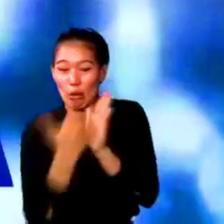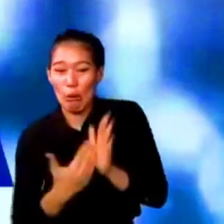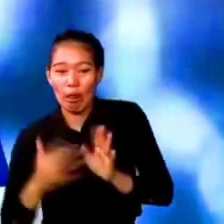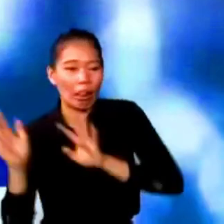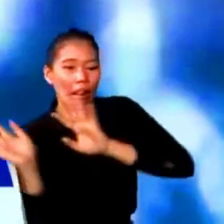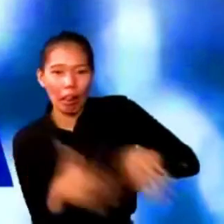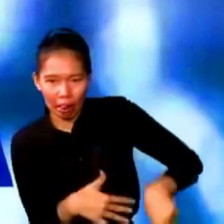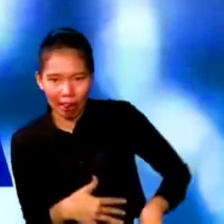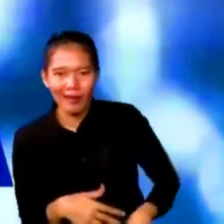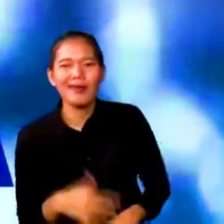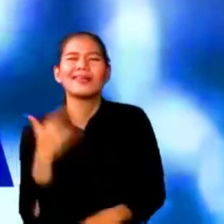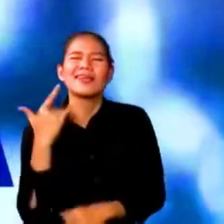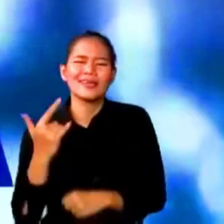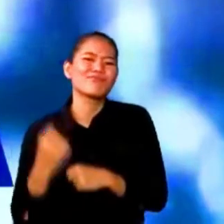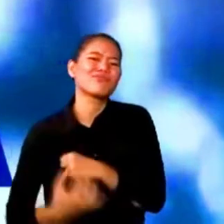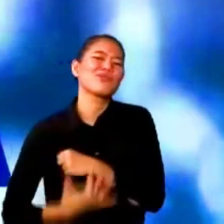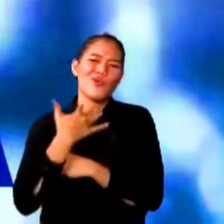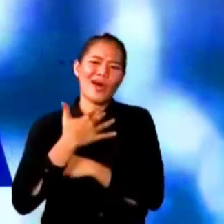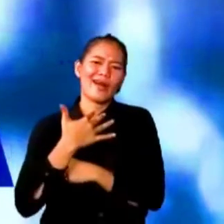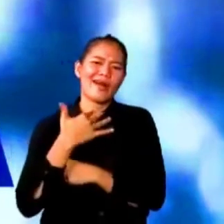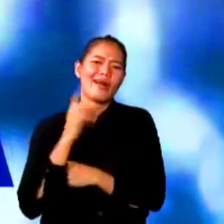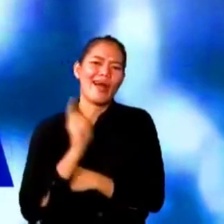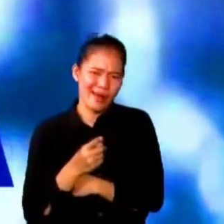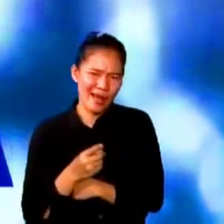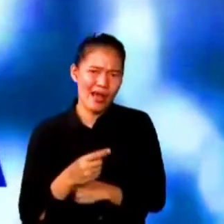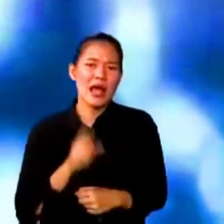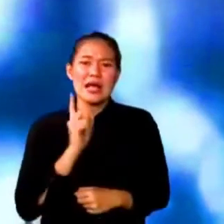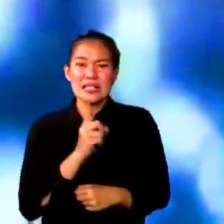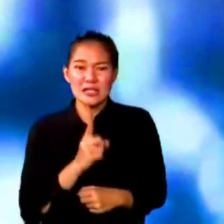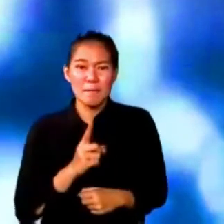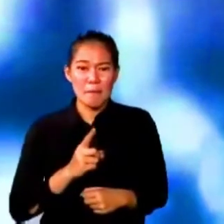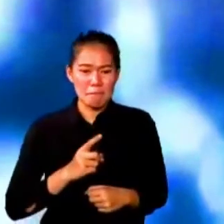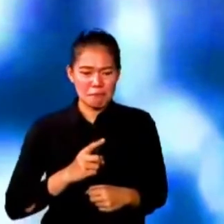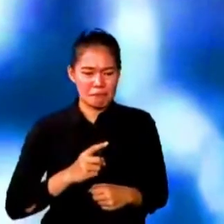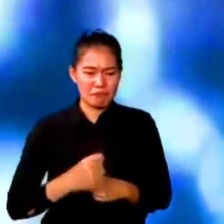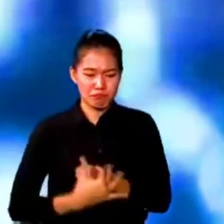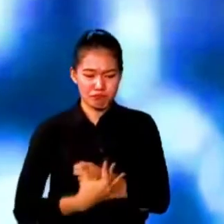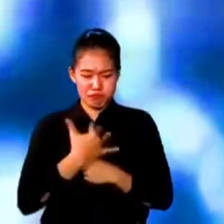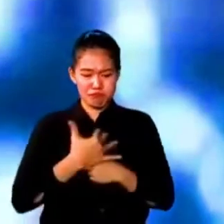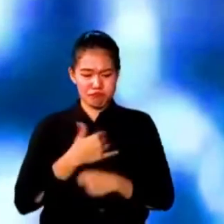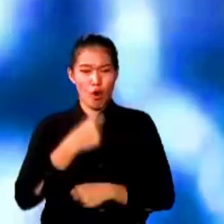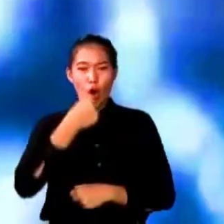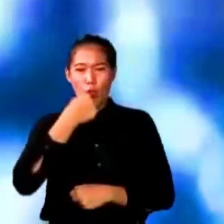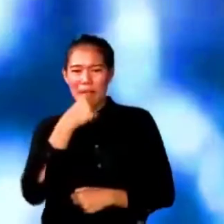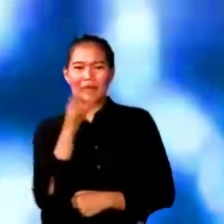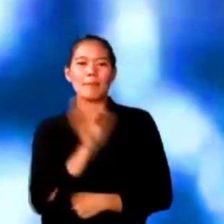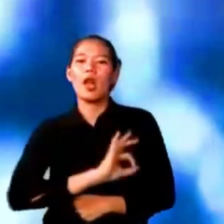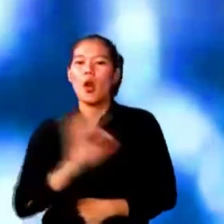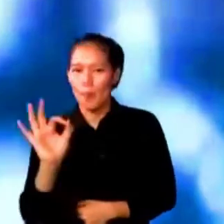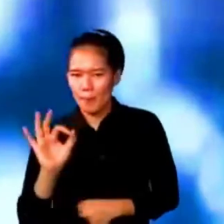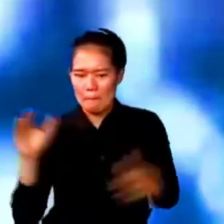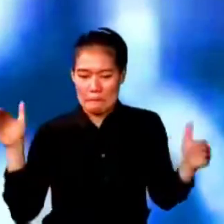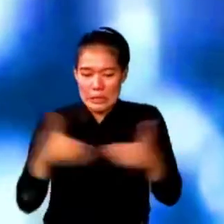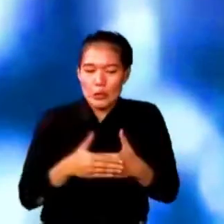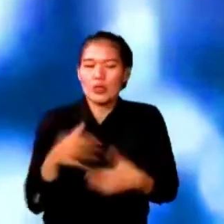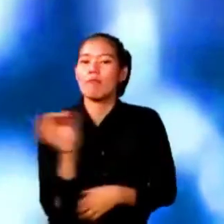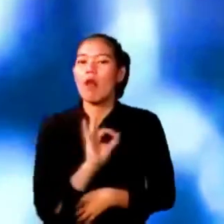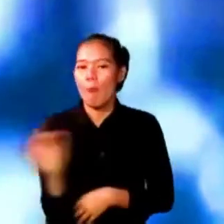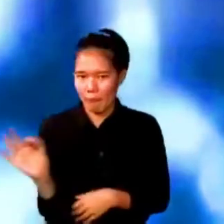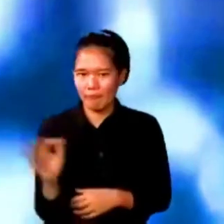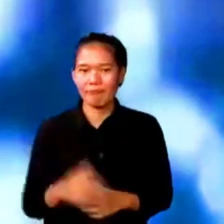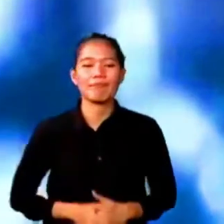kesehatan Tetep bisa tertular karena belum ada apa-apa antibodi belum terbentuk sempurna jadi belum ada perlindungan yang